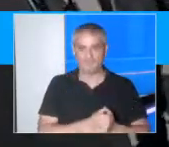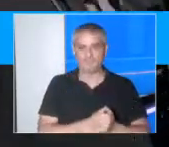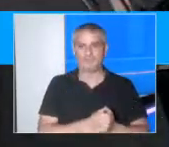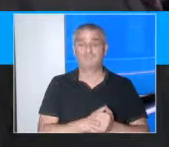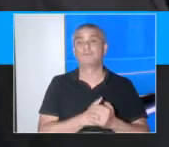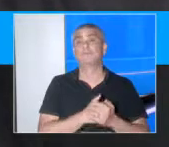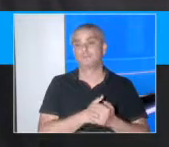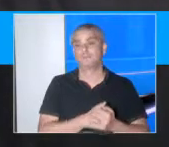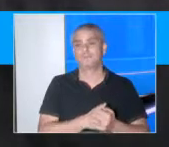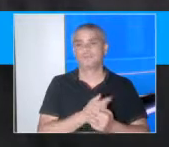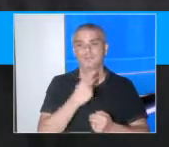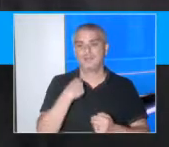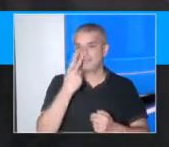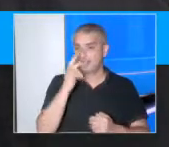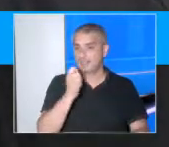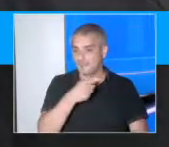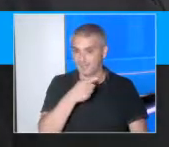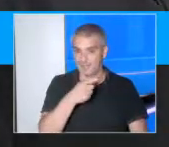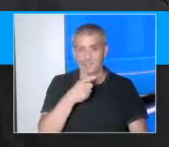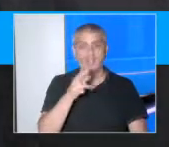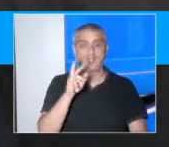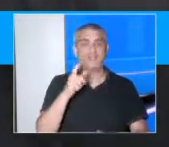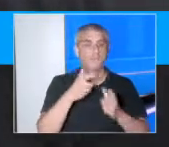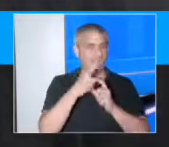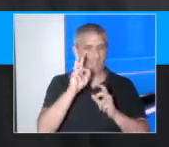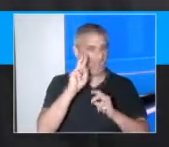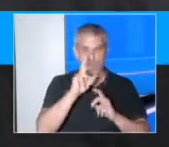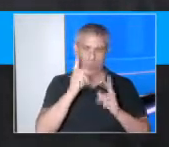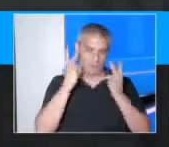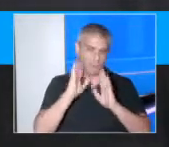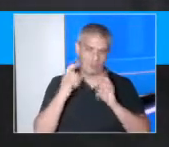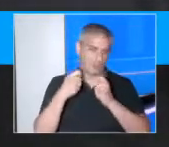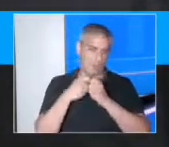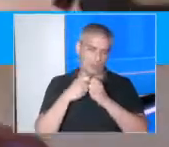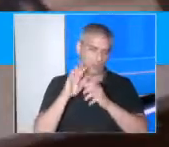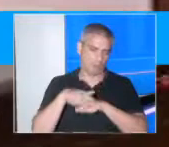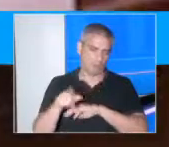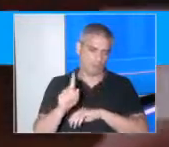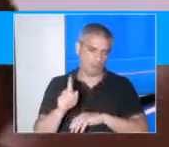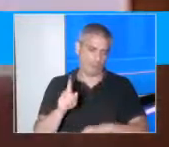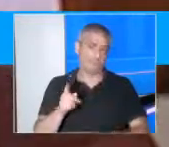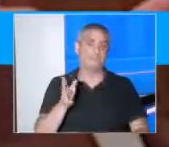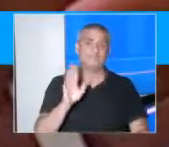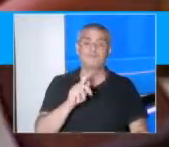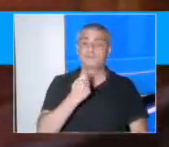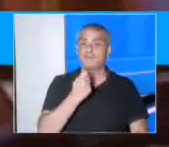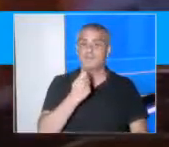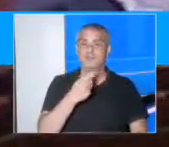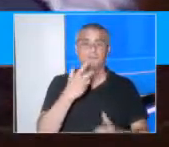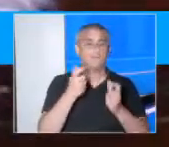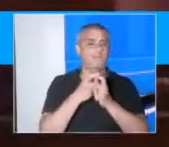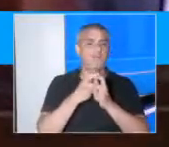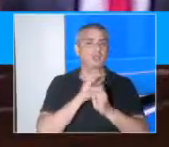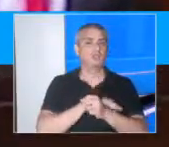ההסדרם בכלל. נראה שדווקא האירוע של רם הוא לא אירוע משמעותי בחוק ההסדרים, ודווקא האירועים של